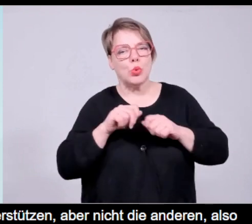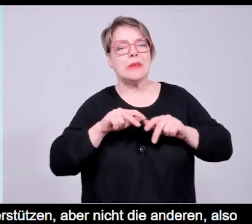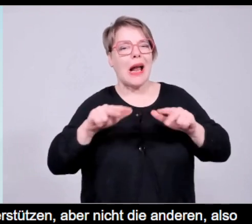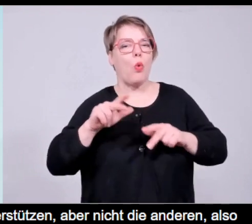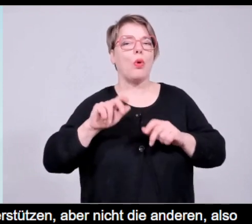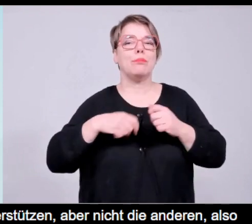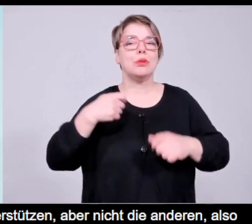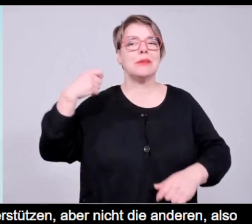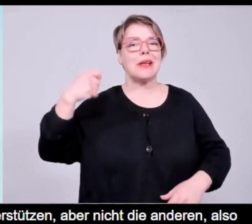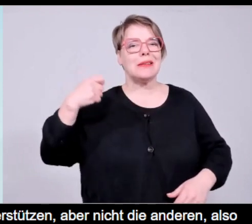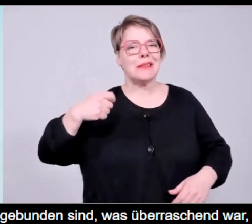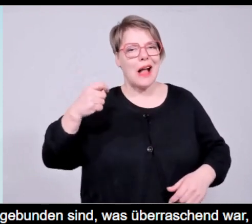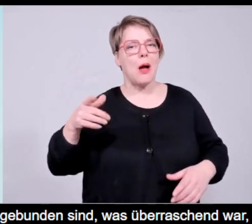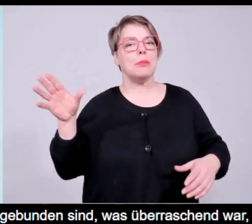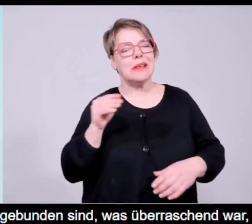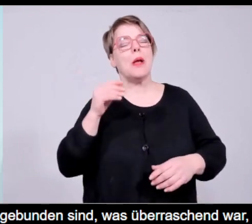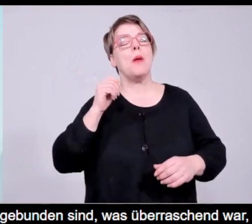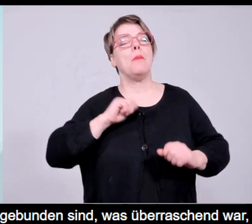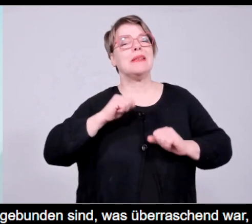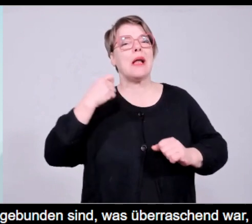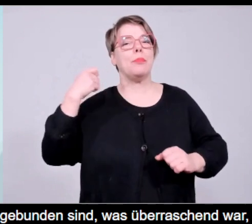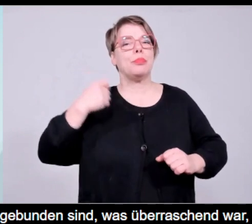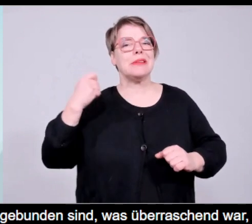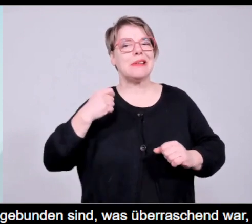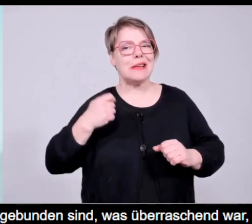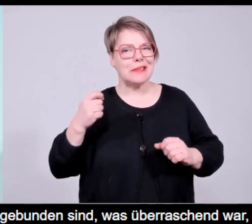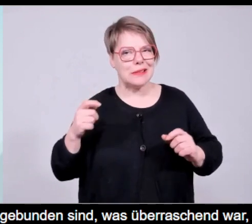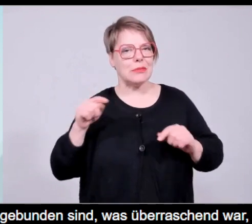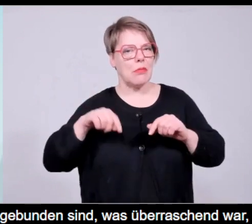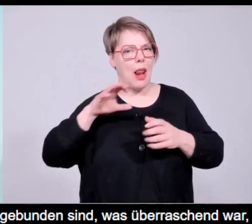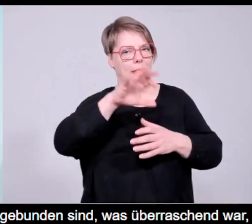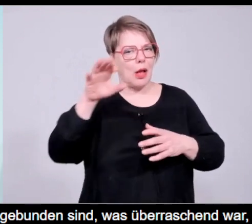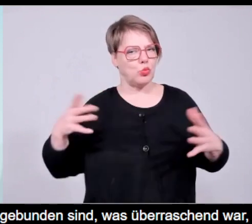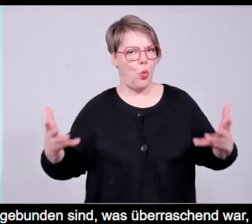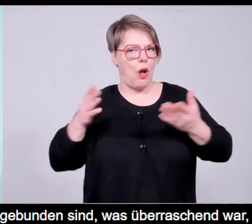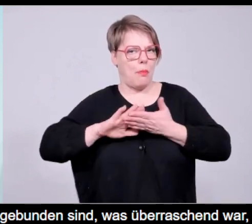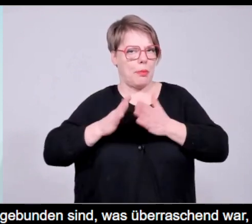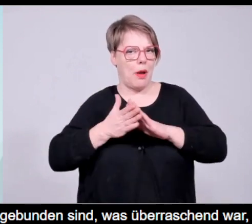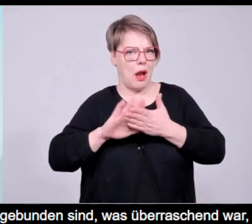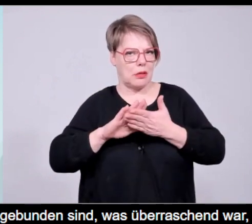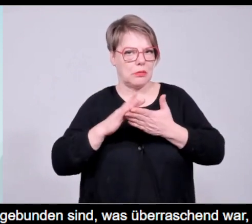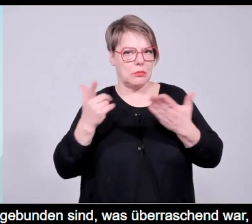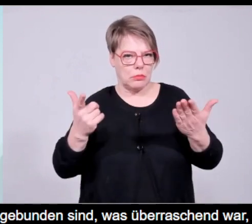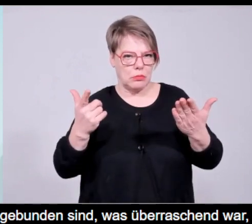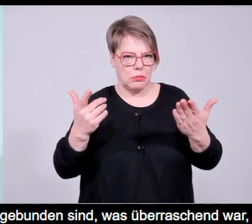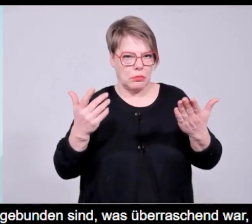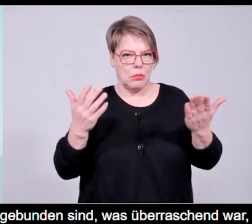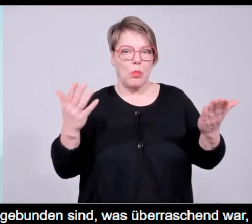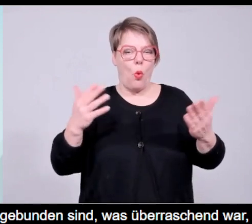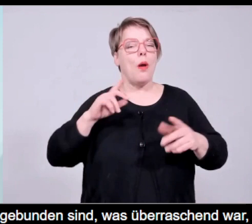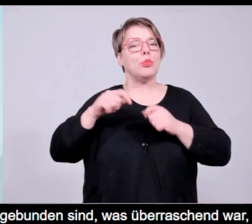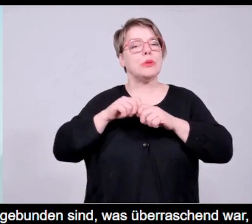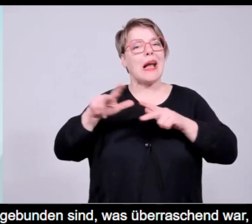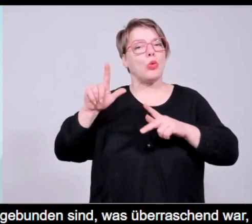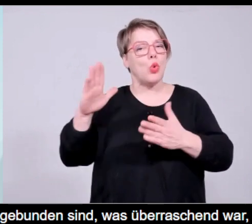politische Frage fehlt. Denn wenn die eigene Regierungskoalition eine bestimmte politische Festlegung